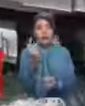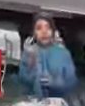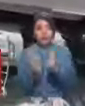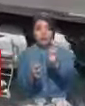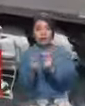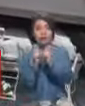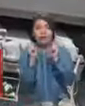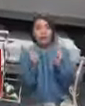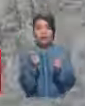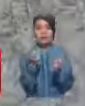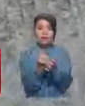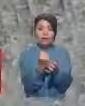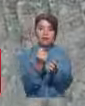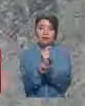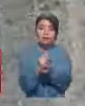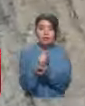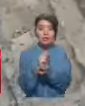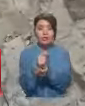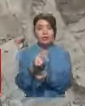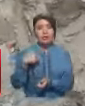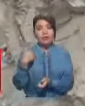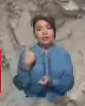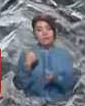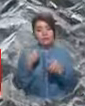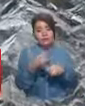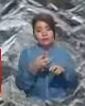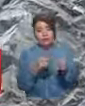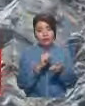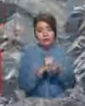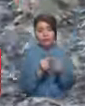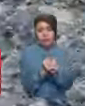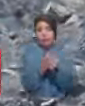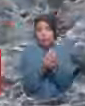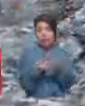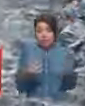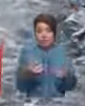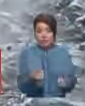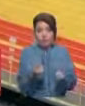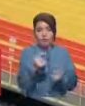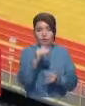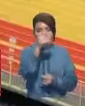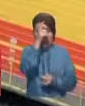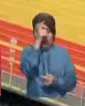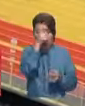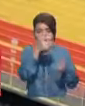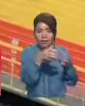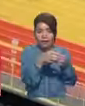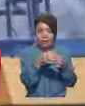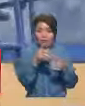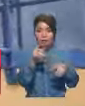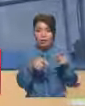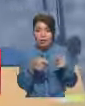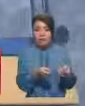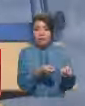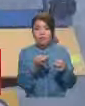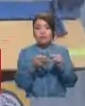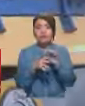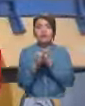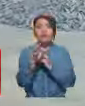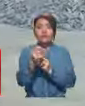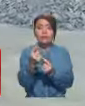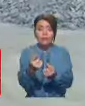по добыче и переработке полезных ископаемых. Крупная турецкая компания планирует заняться разработкой никель-кобальтовых рудников. Сейчас масштабный